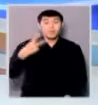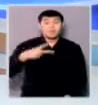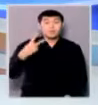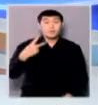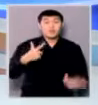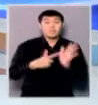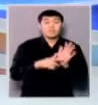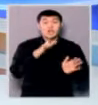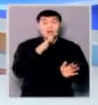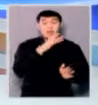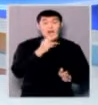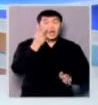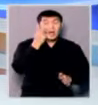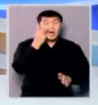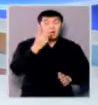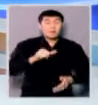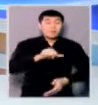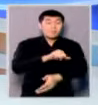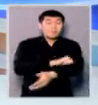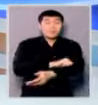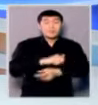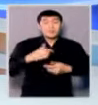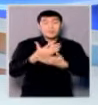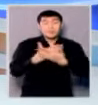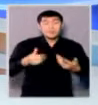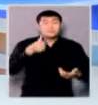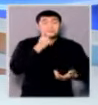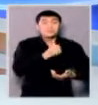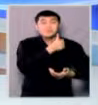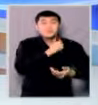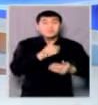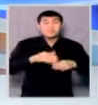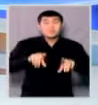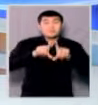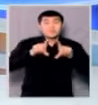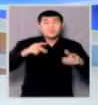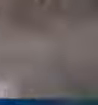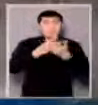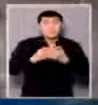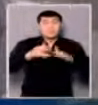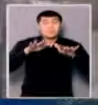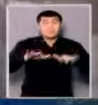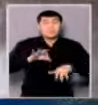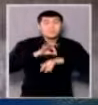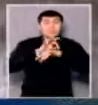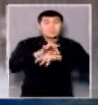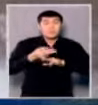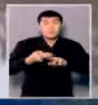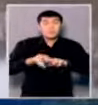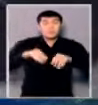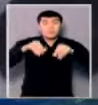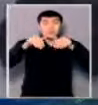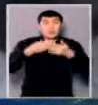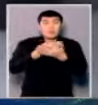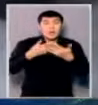27 жастағы атыраулық ер адам есірткі салған заттарды жасырып келген мекен жайын көрсетті. Тінту іс-шараларын жүргізу кезінде одан ұнтақ тәрізді